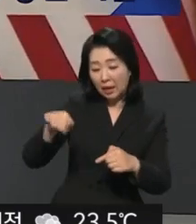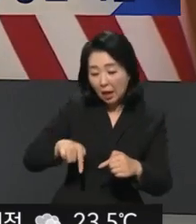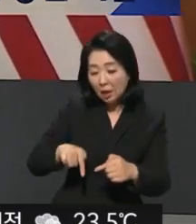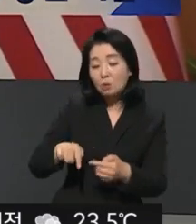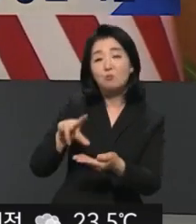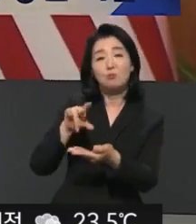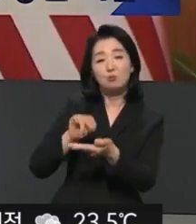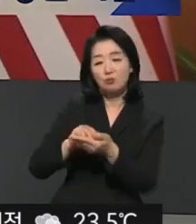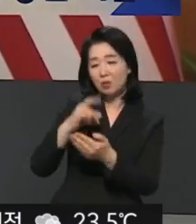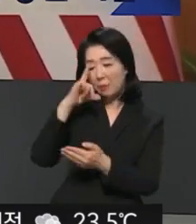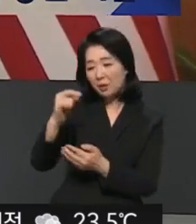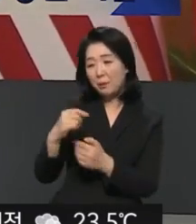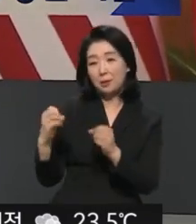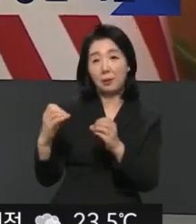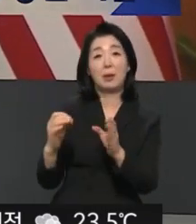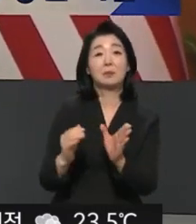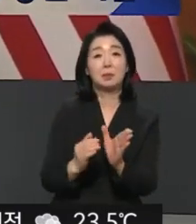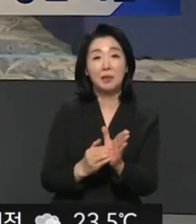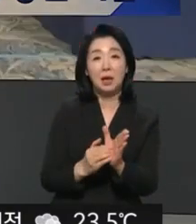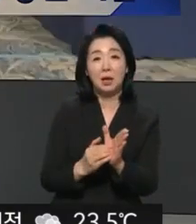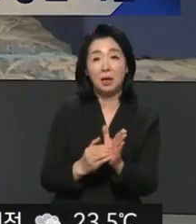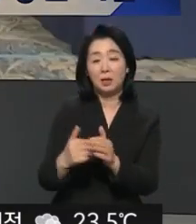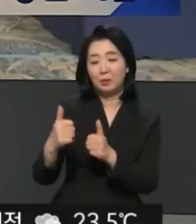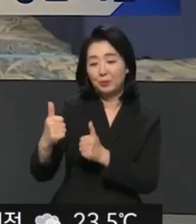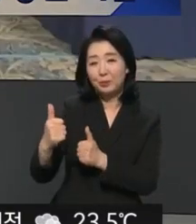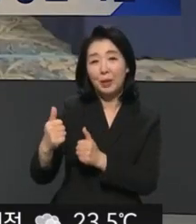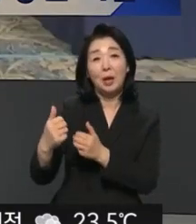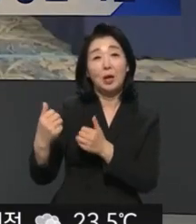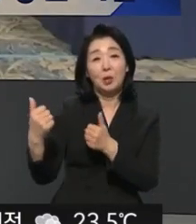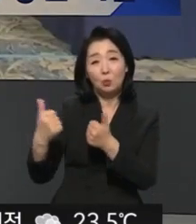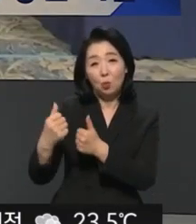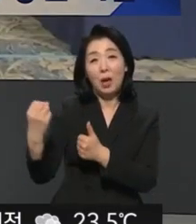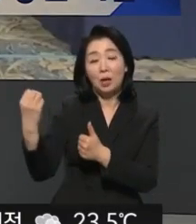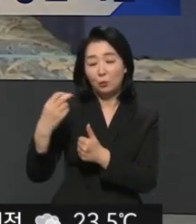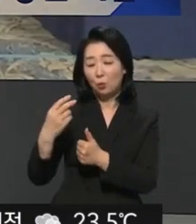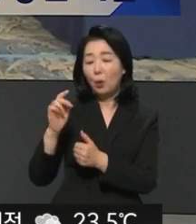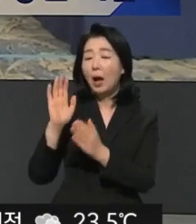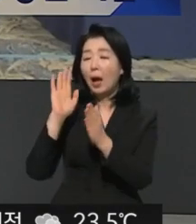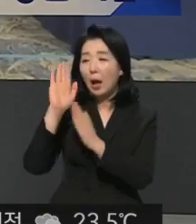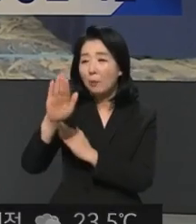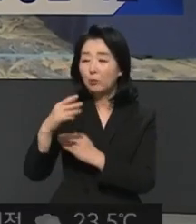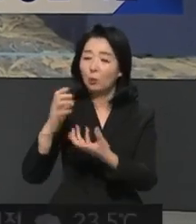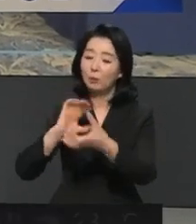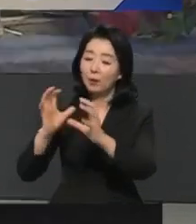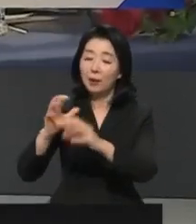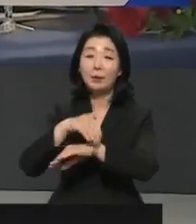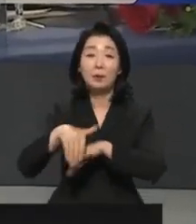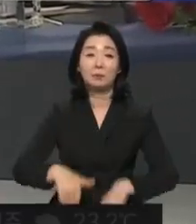하는데요. 이번 회동으로 양국 정상 간의 통화, 더 나아가 회담 가능성도 거론되고 있습니다.